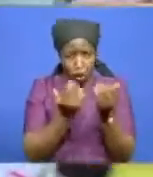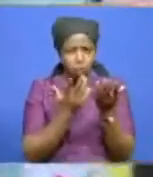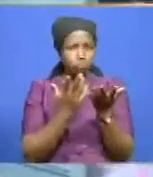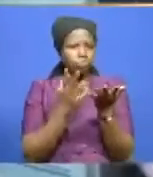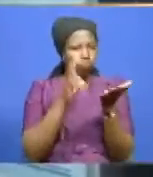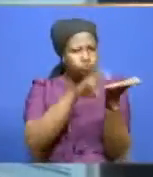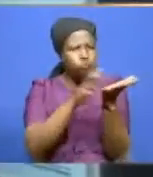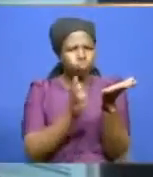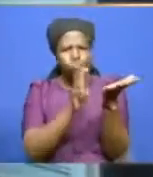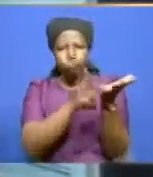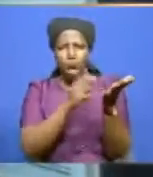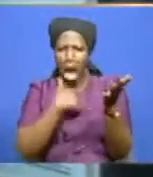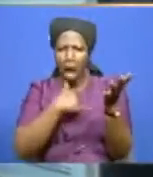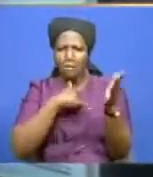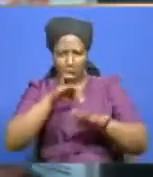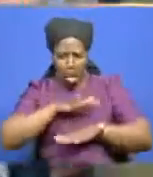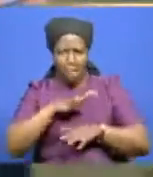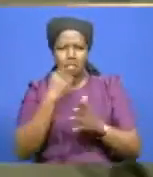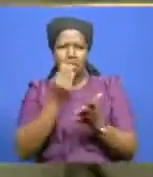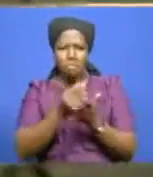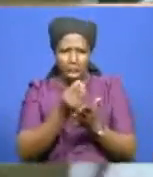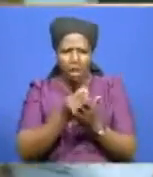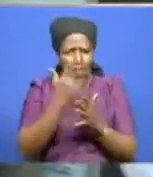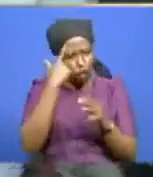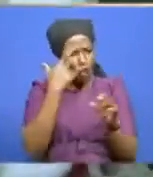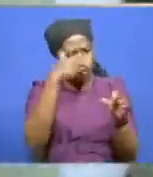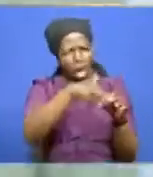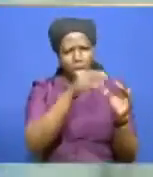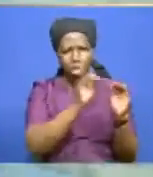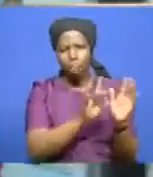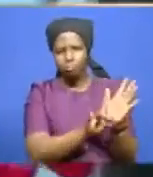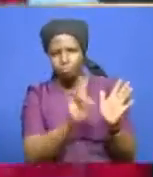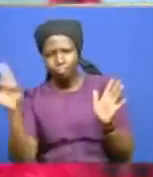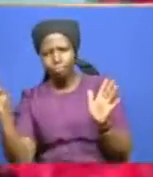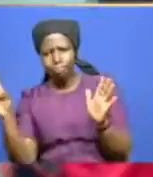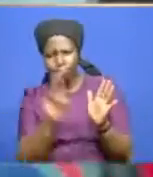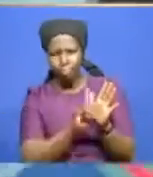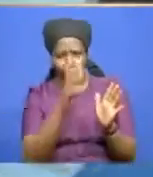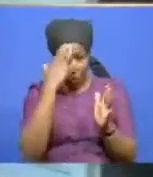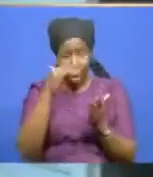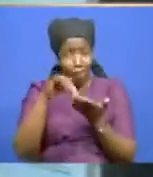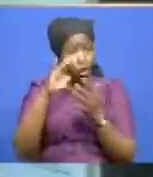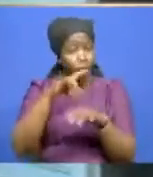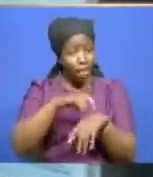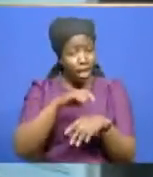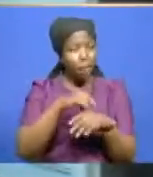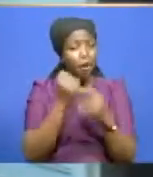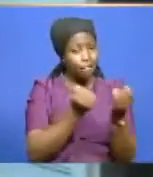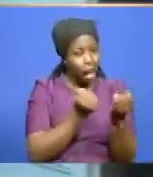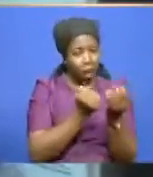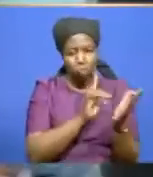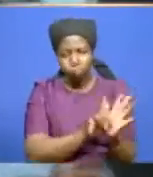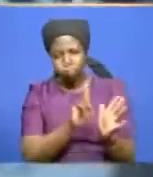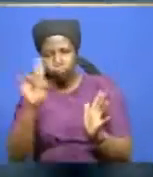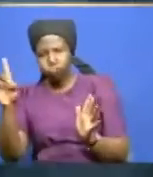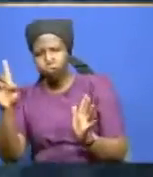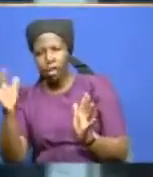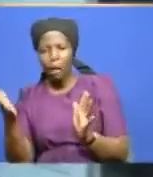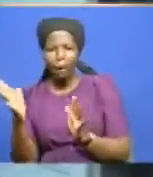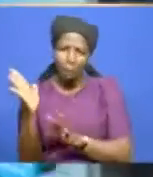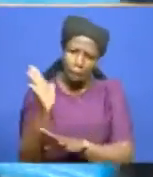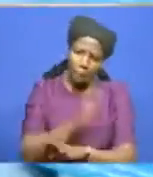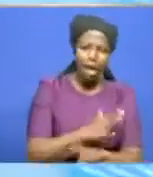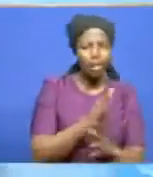imebeba, haina pesa ya kuwekwa mafuta iende irudi. Juu gari saa ingine December wakati kama huu, gari huwa inaenda